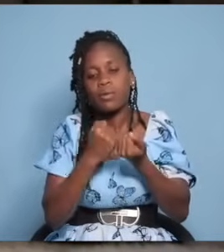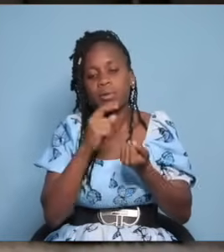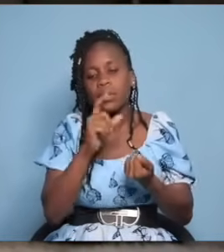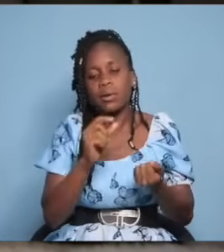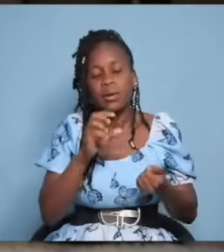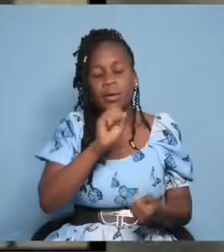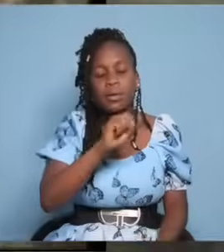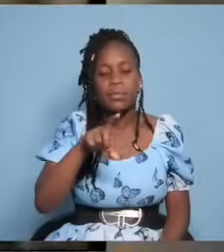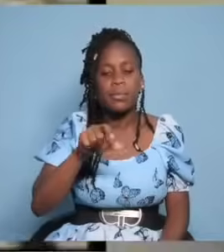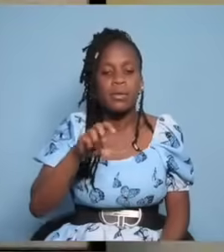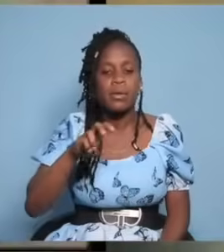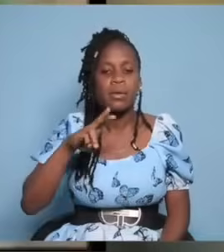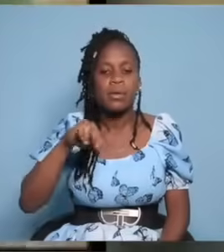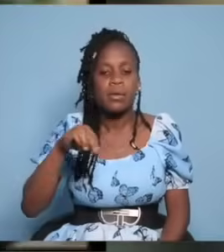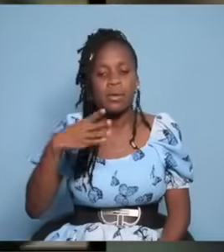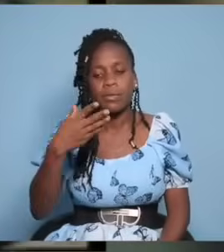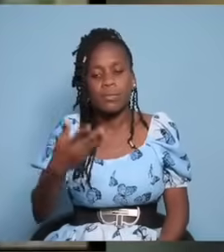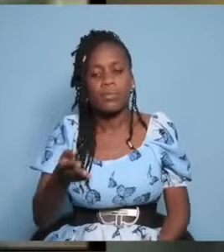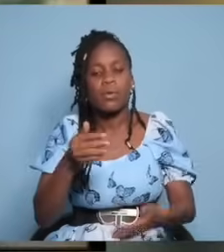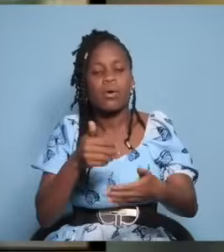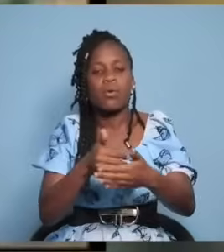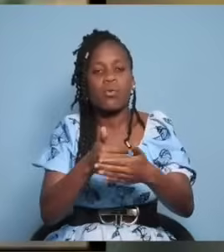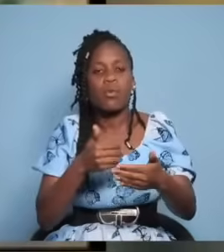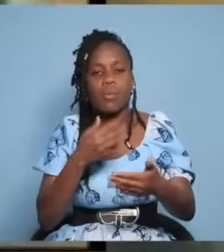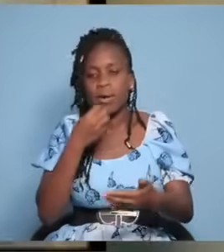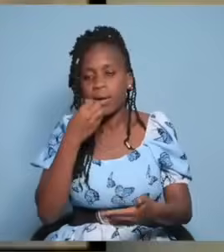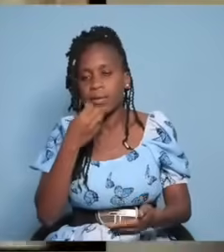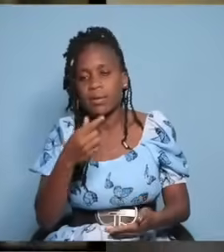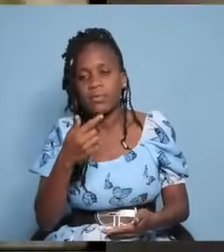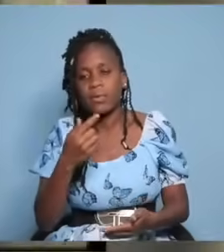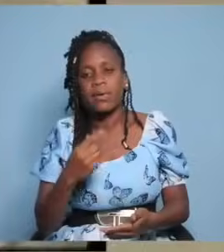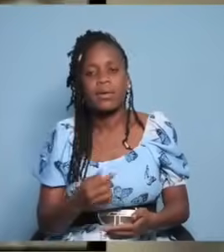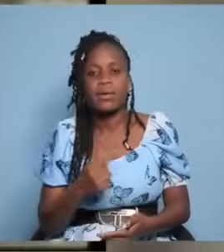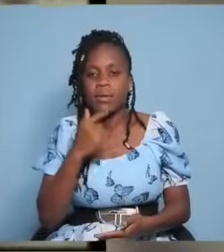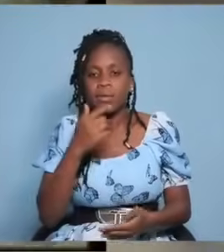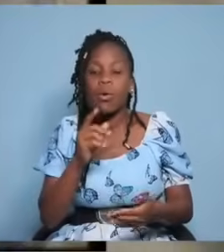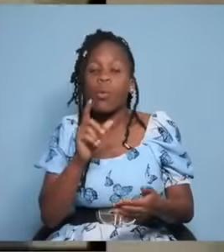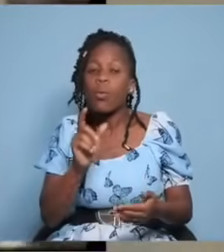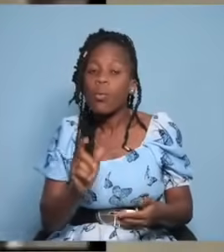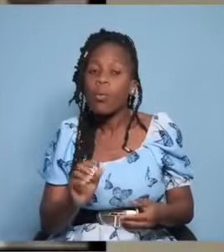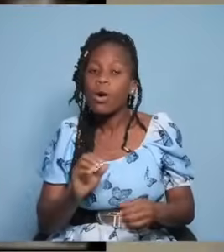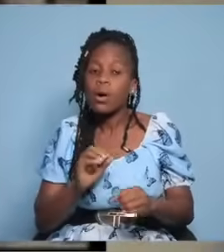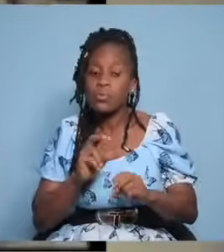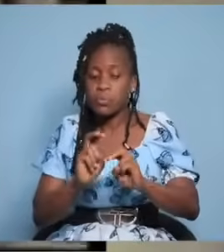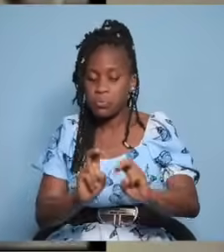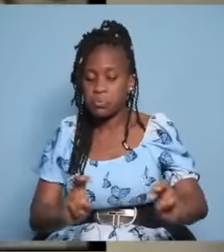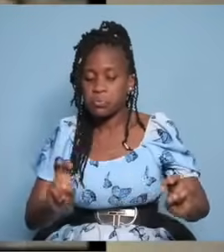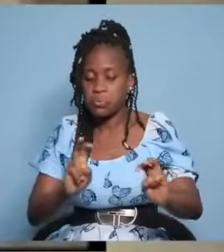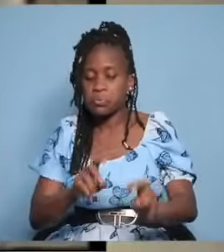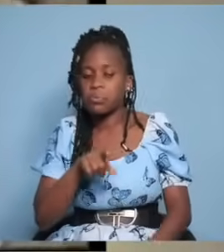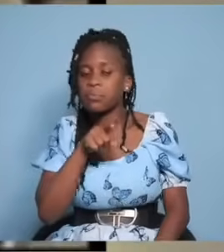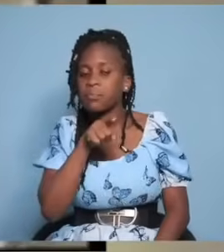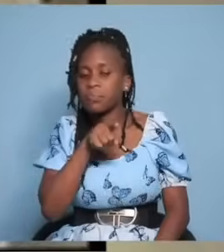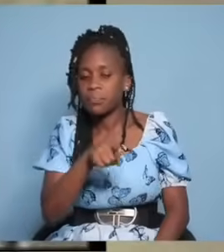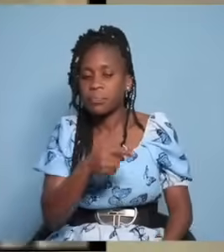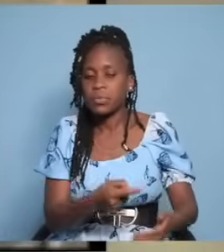kabisa zenye ujesusi mwingi zinasema kwamba hata wale waliokuja kuinvestigate au kuchunguza